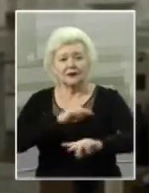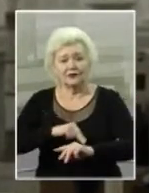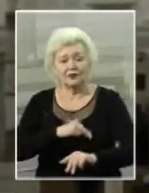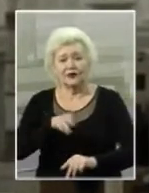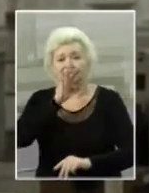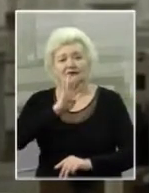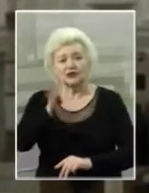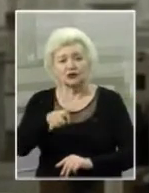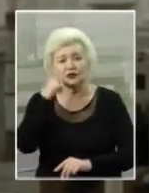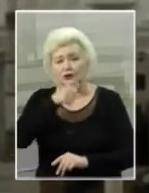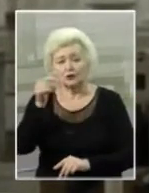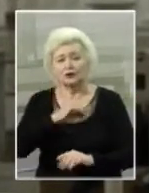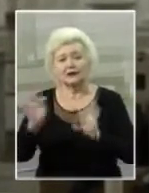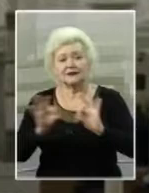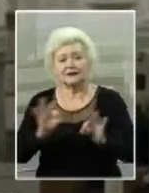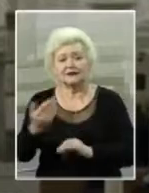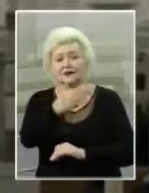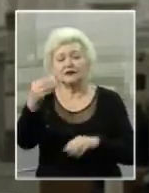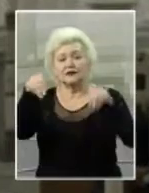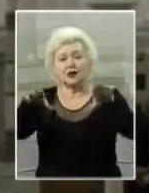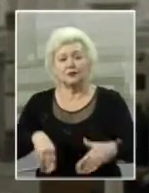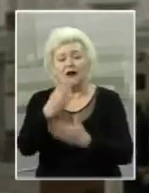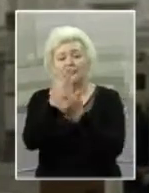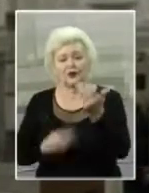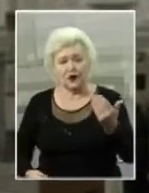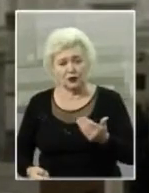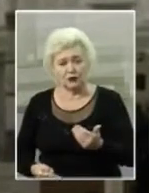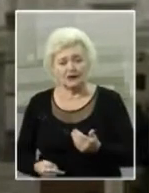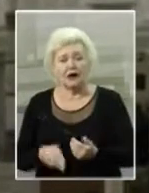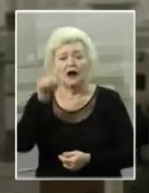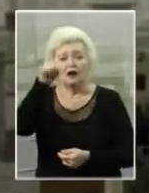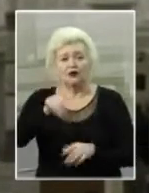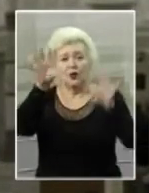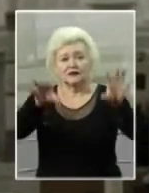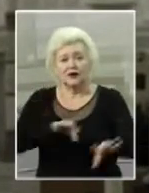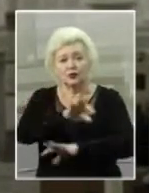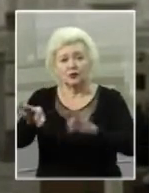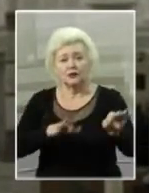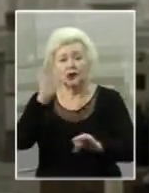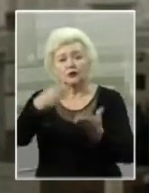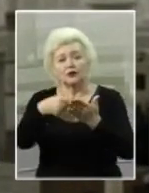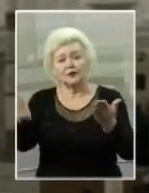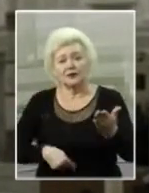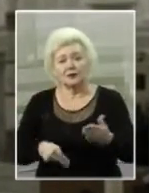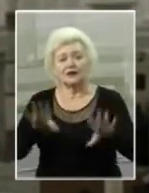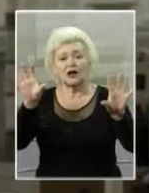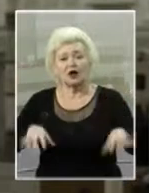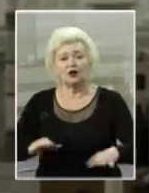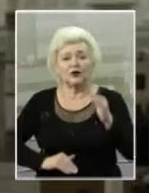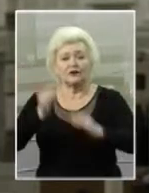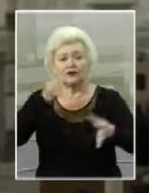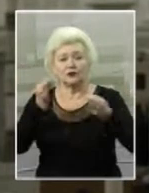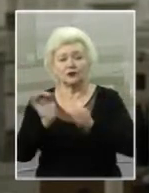за 4 роки показує, що зазвичай ці постанови провалюються, то законопроект буде підписаний головою Верховної Ради